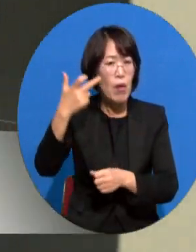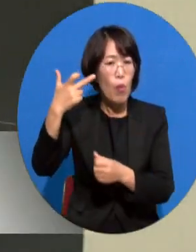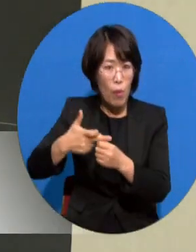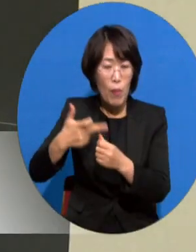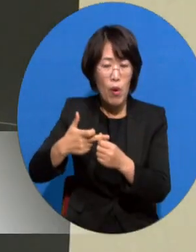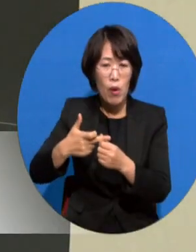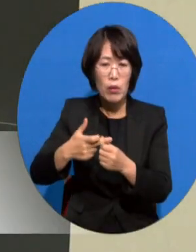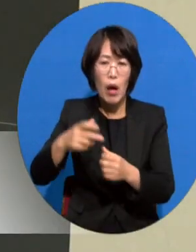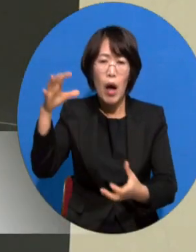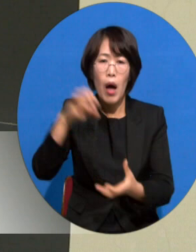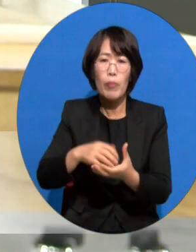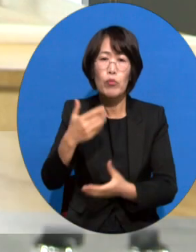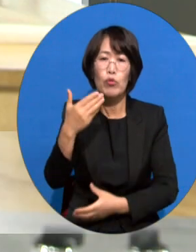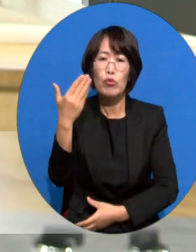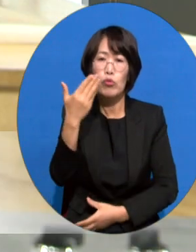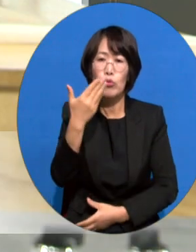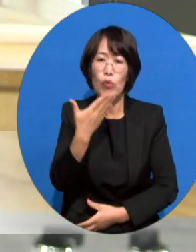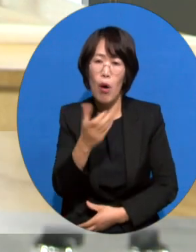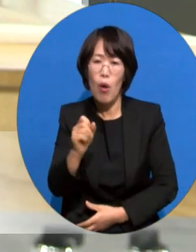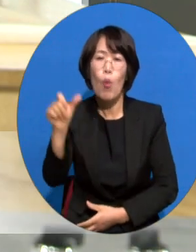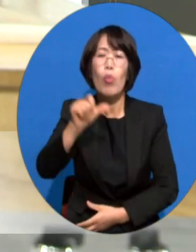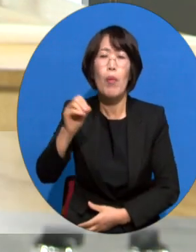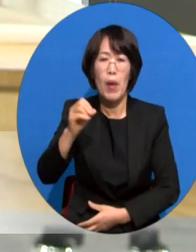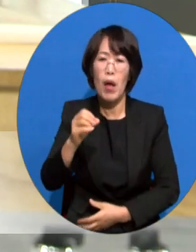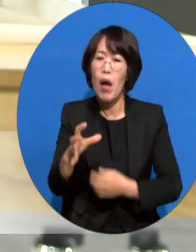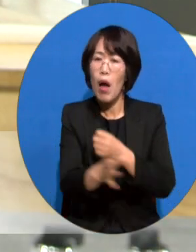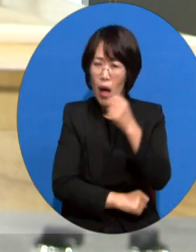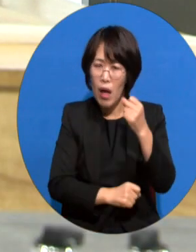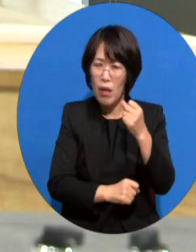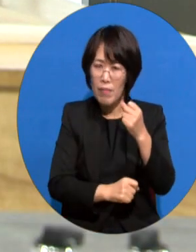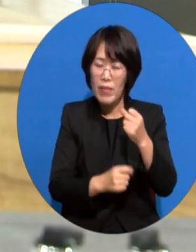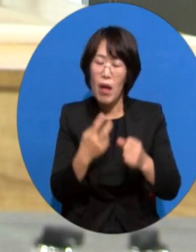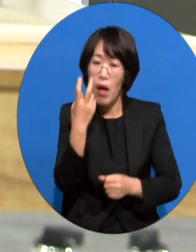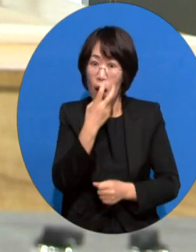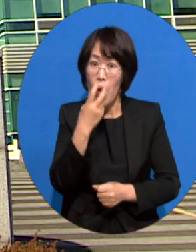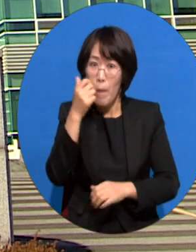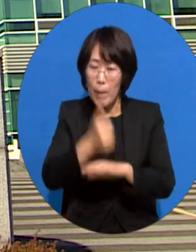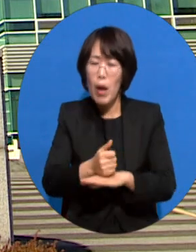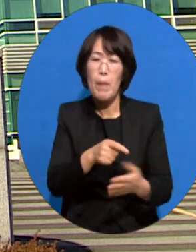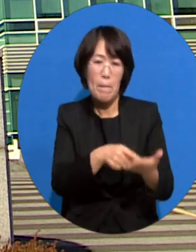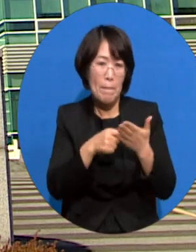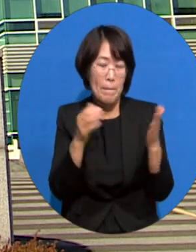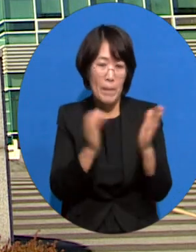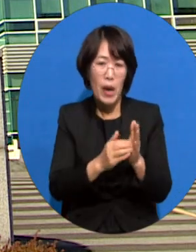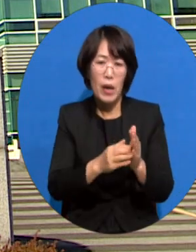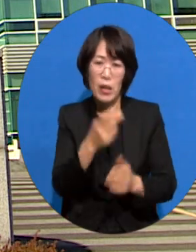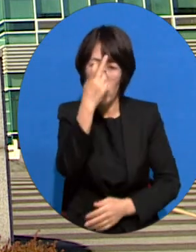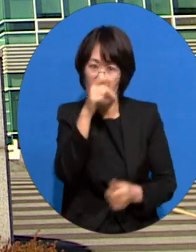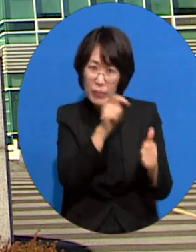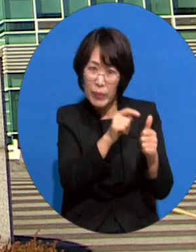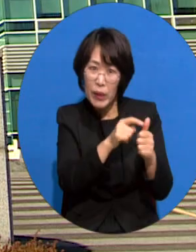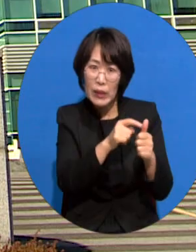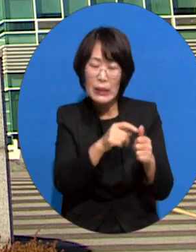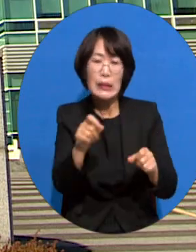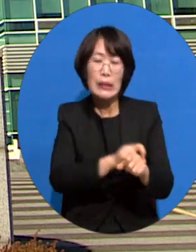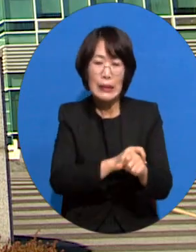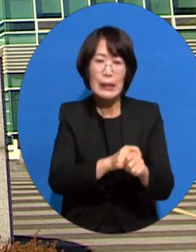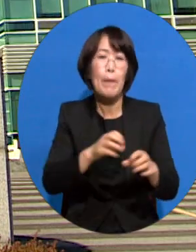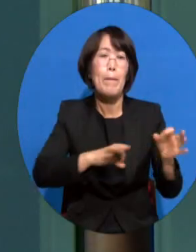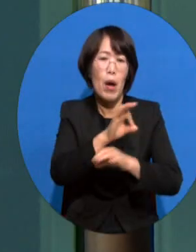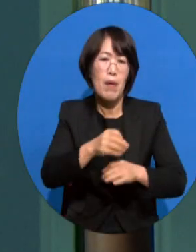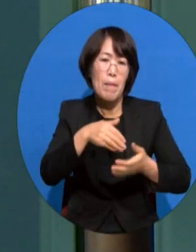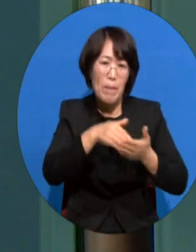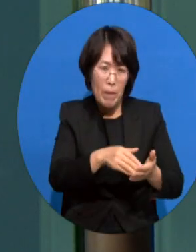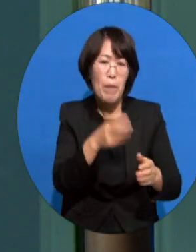걸쳐 모두 9억 5천만 원을 횡령한 것으로 검찰 수사 결과 드러났습니다. 최 씨는